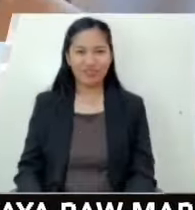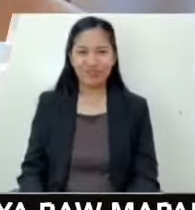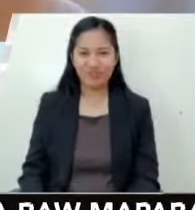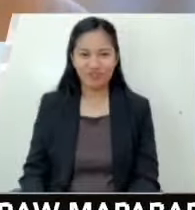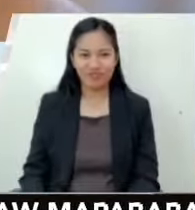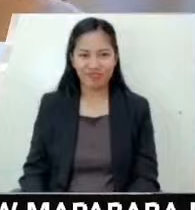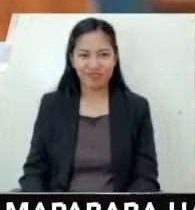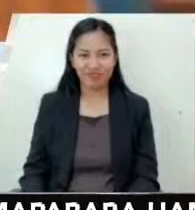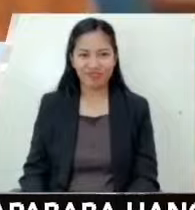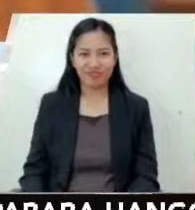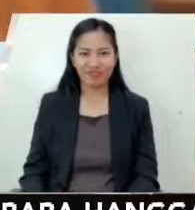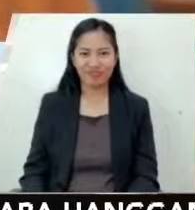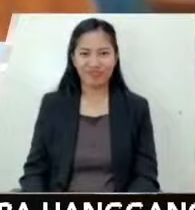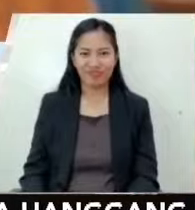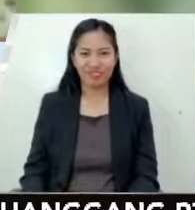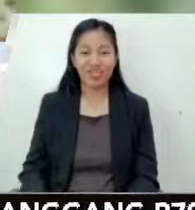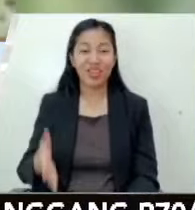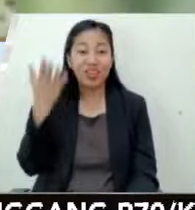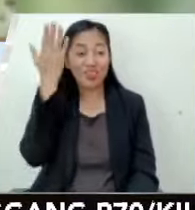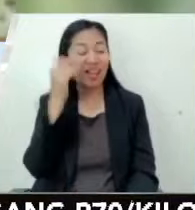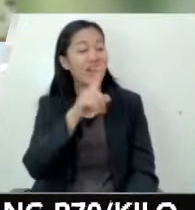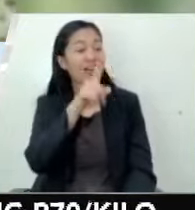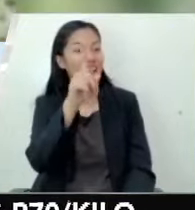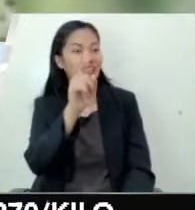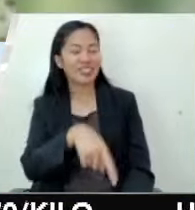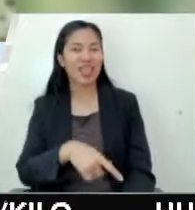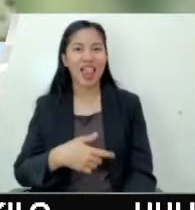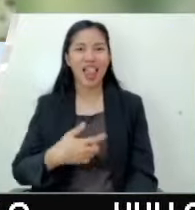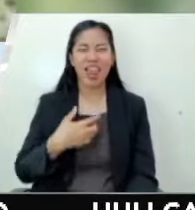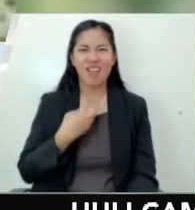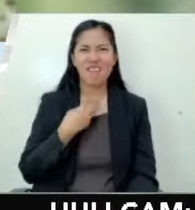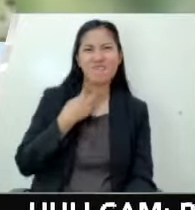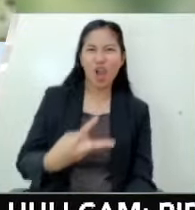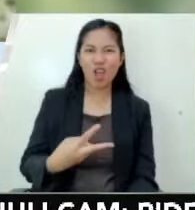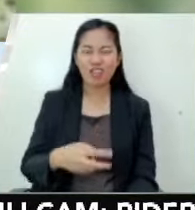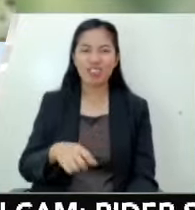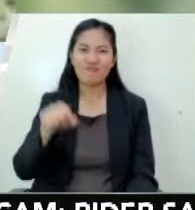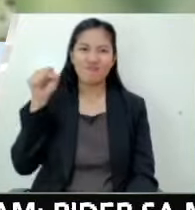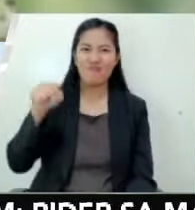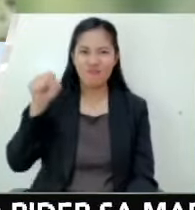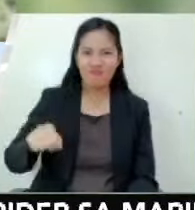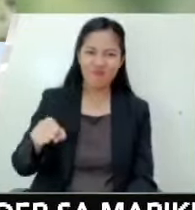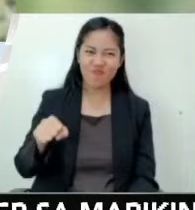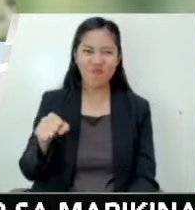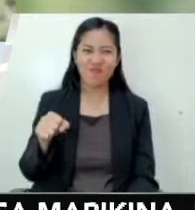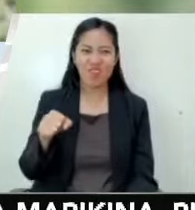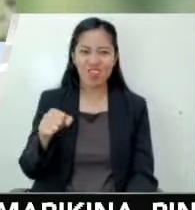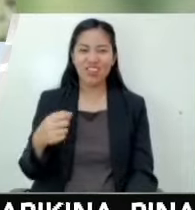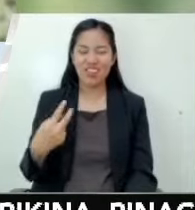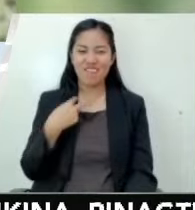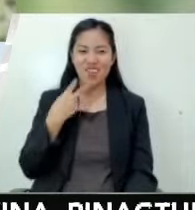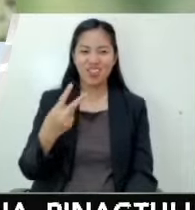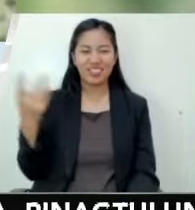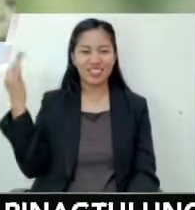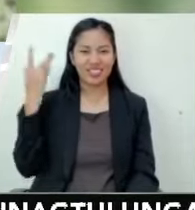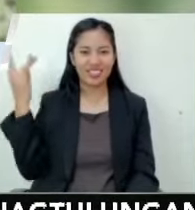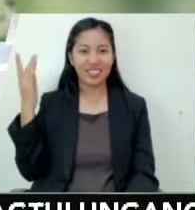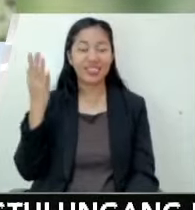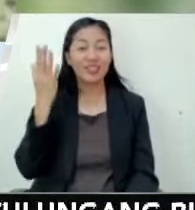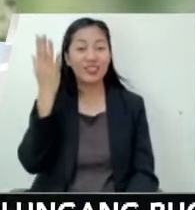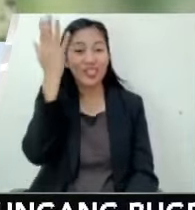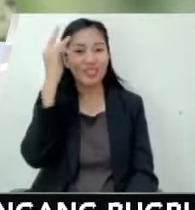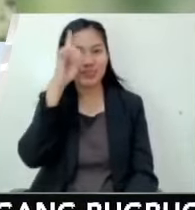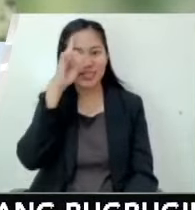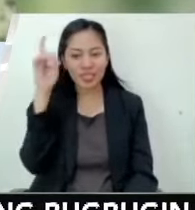Nang tanungin kasi siya, malakas na, "Opo, Father!" ang sagot niya. Ayon kay Miguel, mahina raw kasi ang sagap ng mikropono